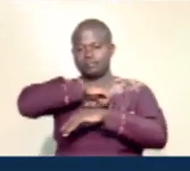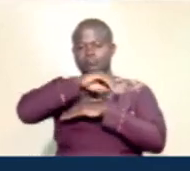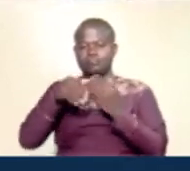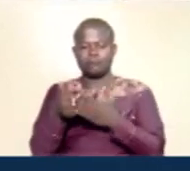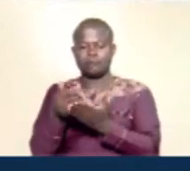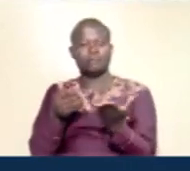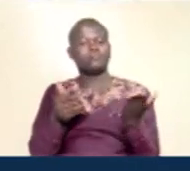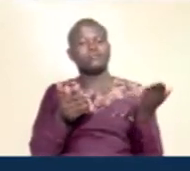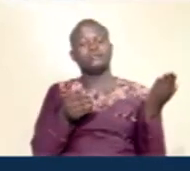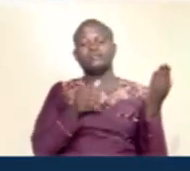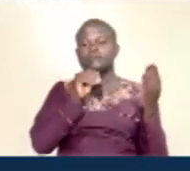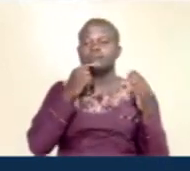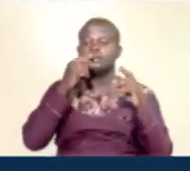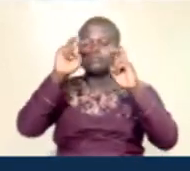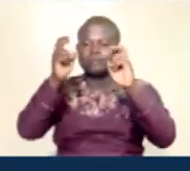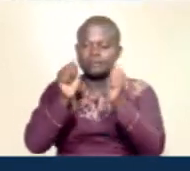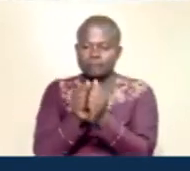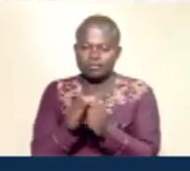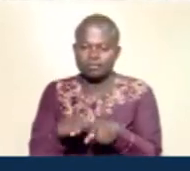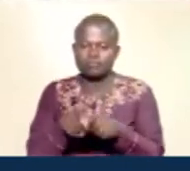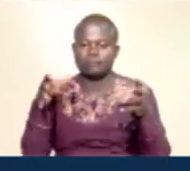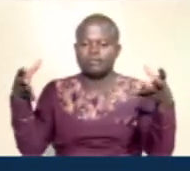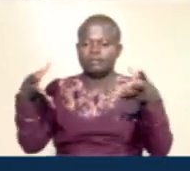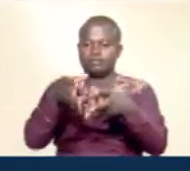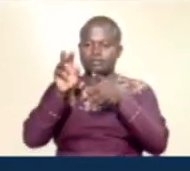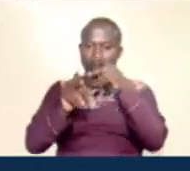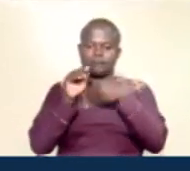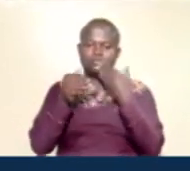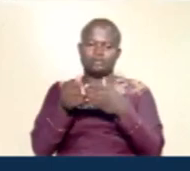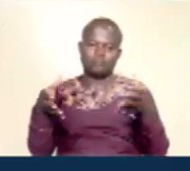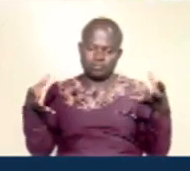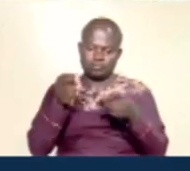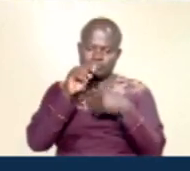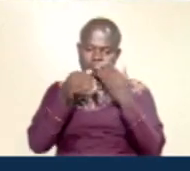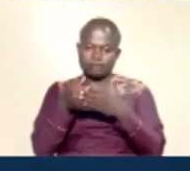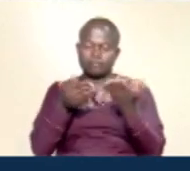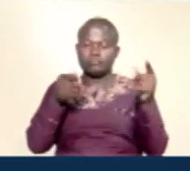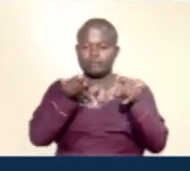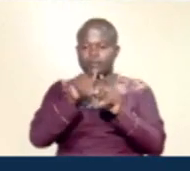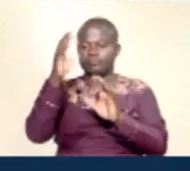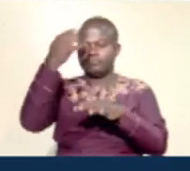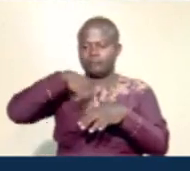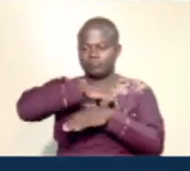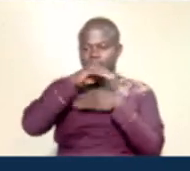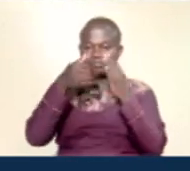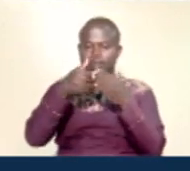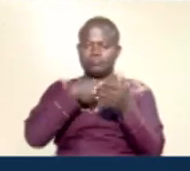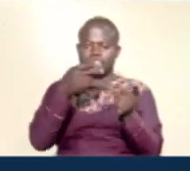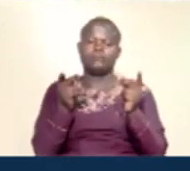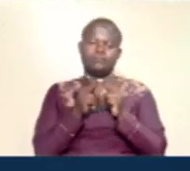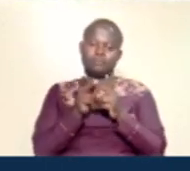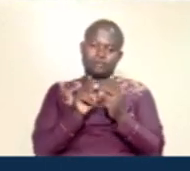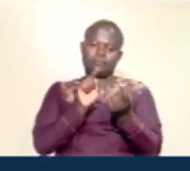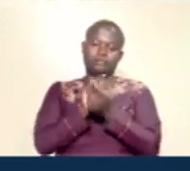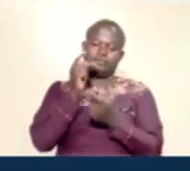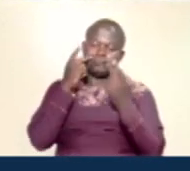stade navuga ngo ni ihuriro ry'abantu ihuza abantu n'ibirori nk'ibi byabaye abantu bakagira aho bahurira babonye